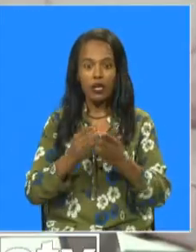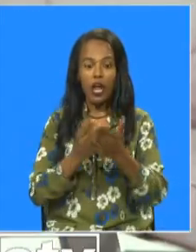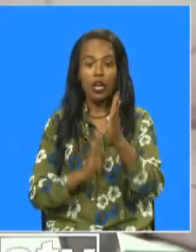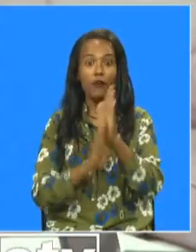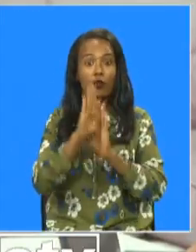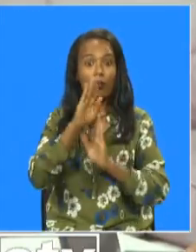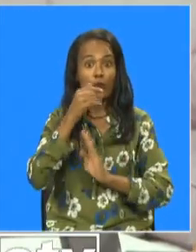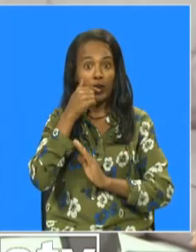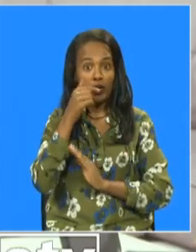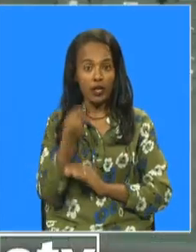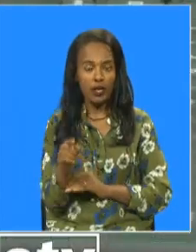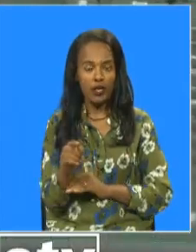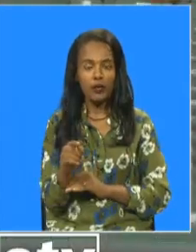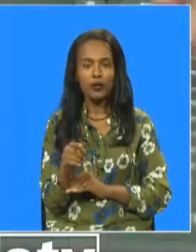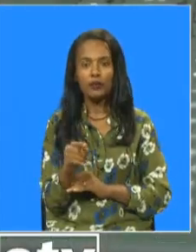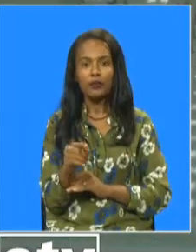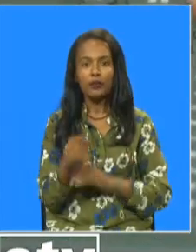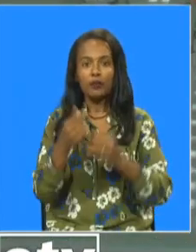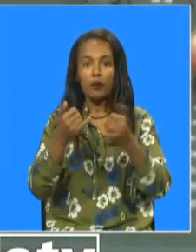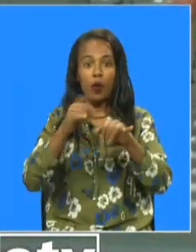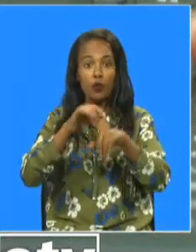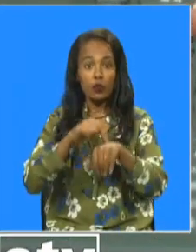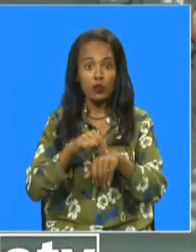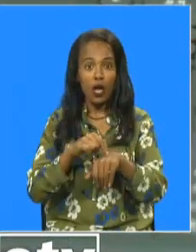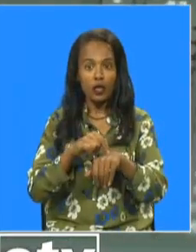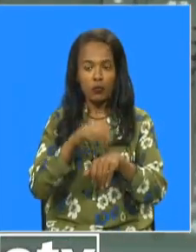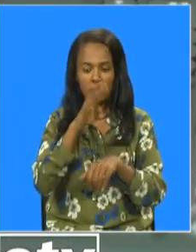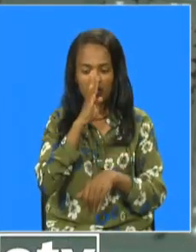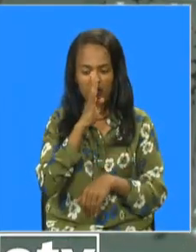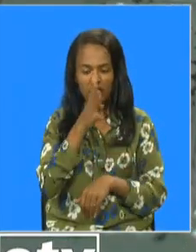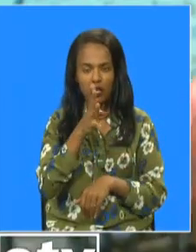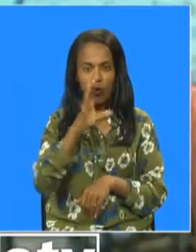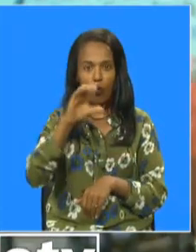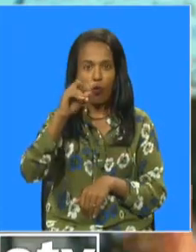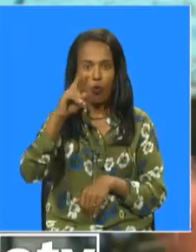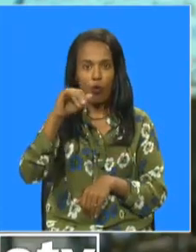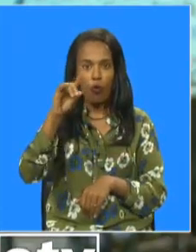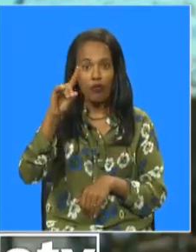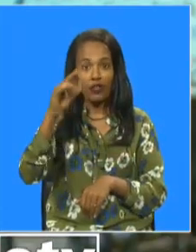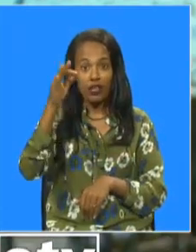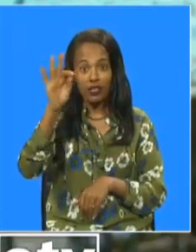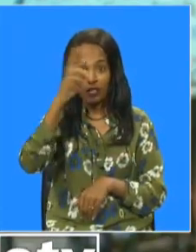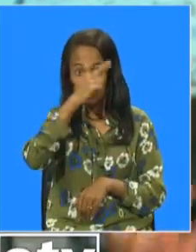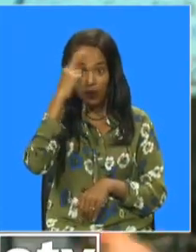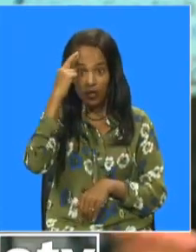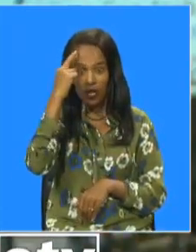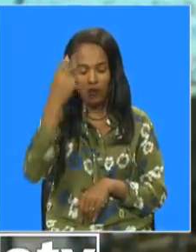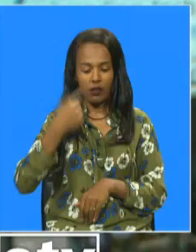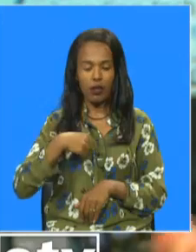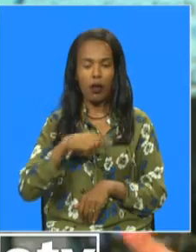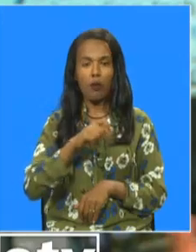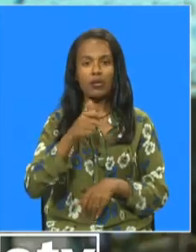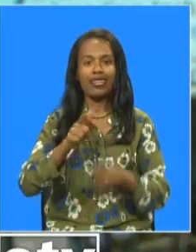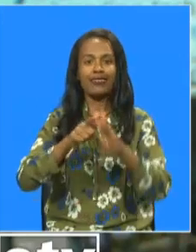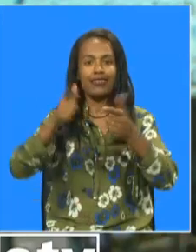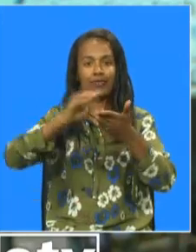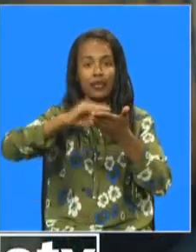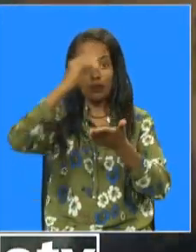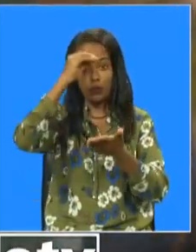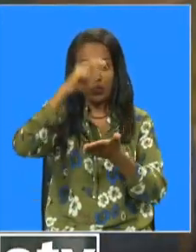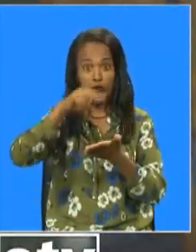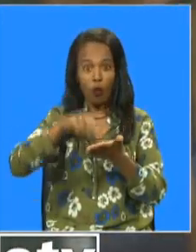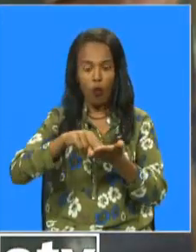ዴቨሎፐር ነኝ። በአሁኑ ሰዓት በተፈጠረው ኮቪድ-19 ምክንያት እኛም ልክ እንደ ትልቅ የትምህርት